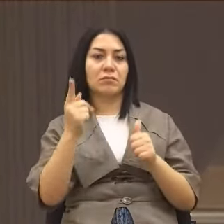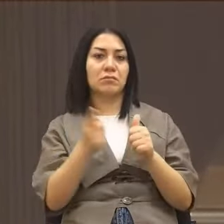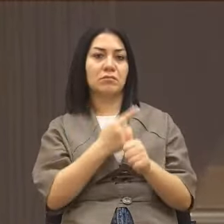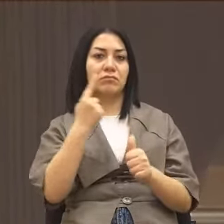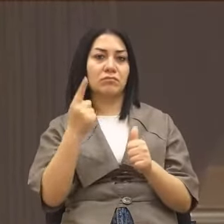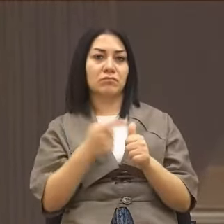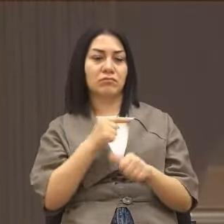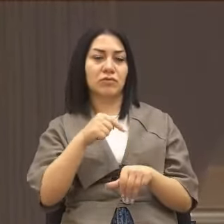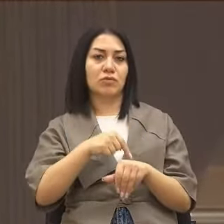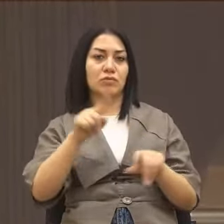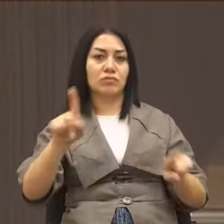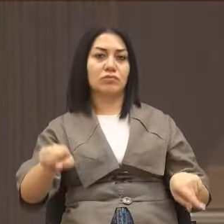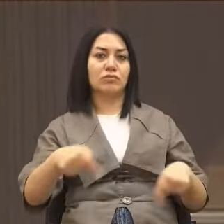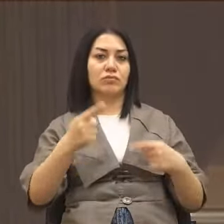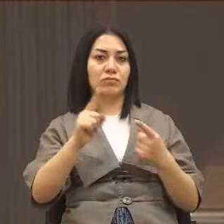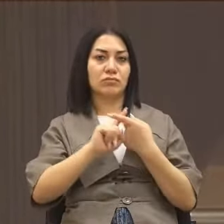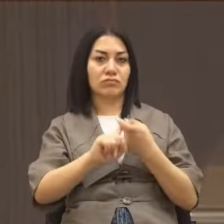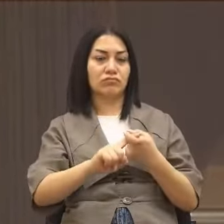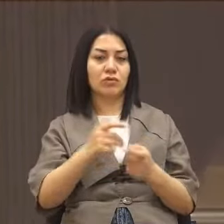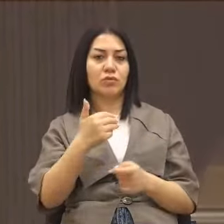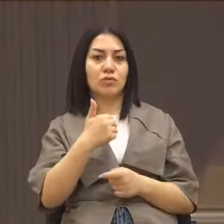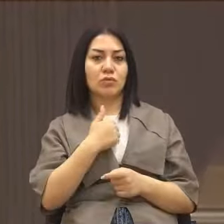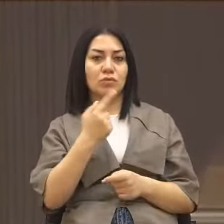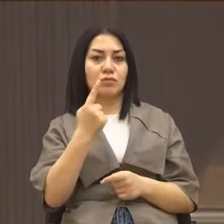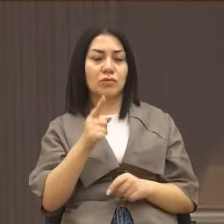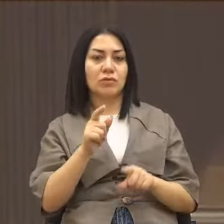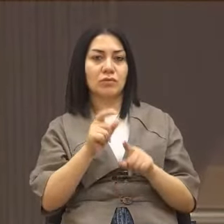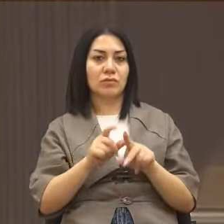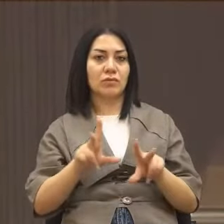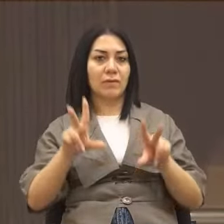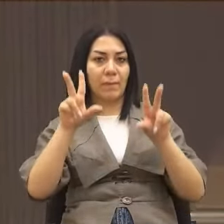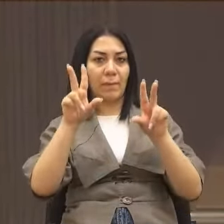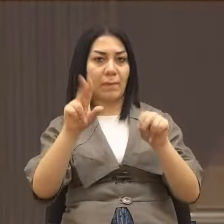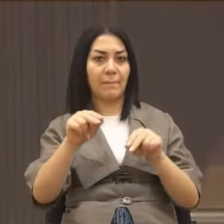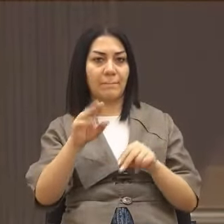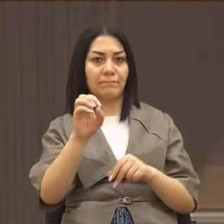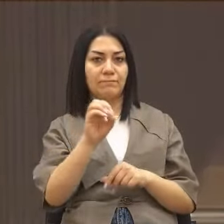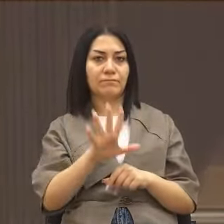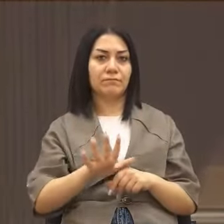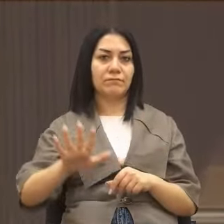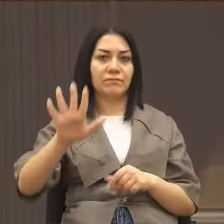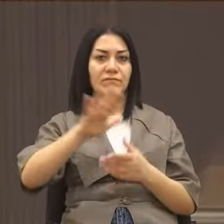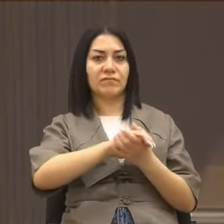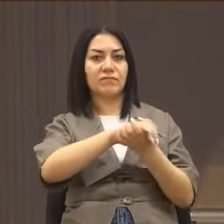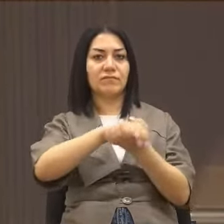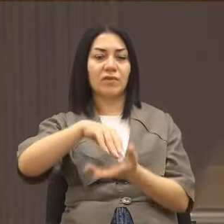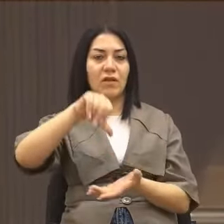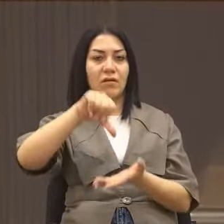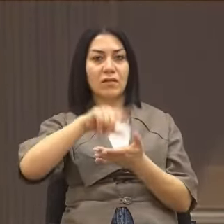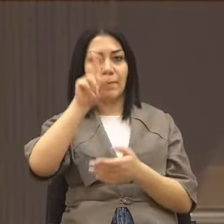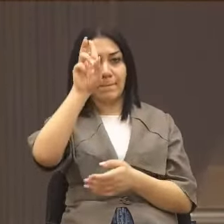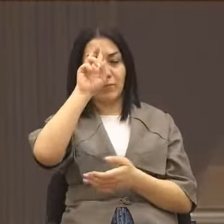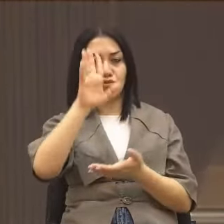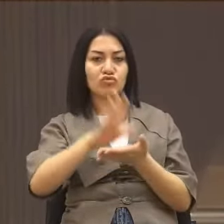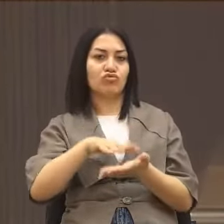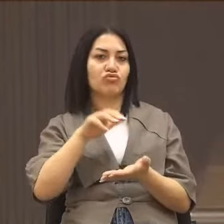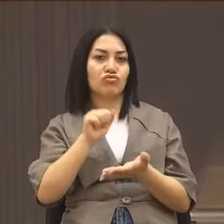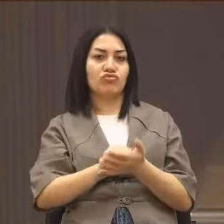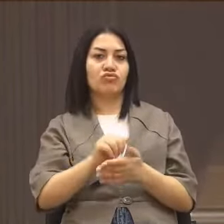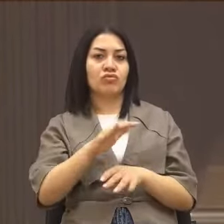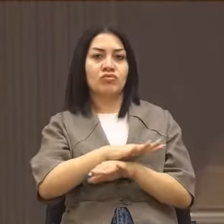վրա։ Այստեղ ցանկանում եմ մի շեշտադրում անել, որ ԵՄ-ը անդամ երկիր լինելը չի նշանակում